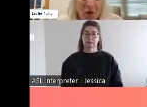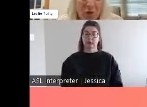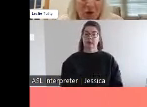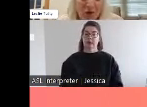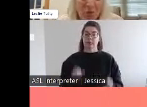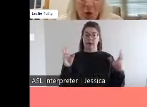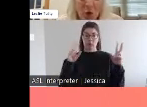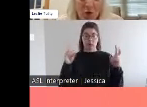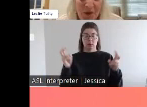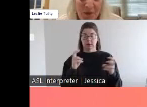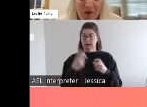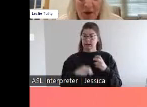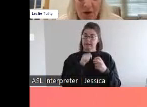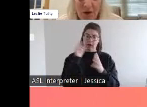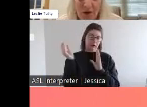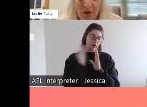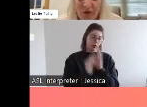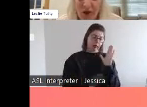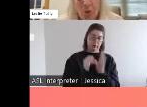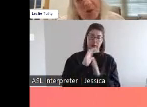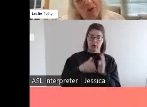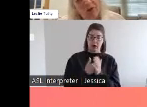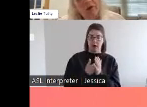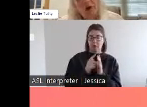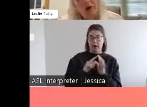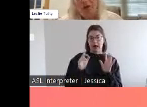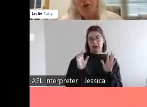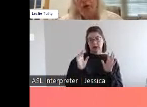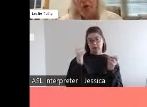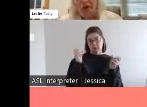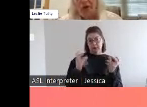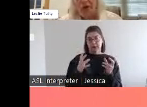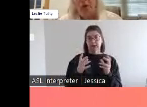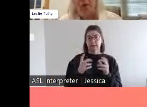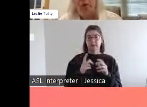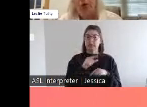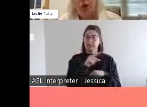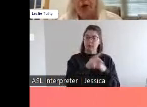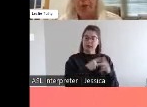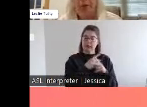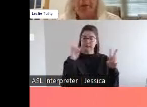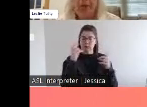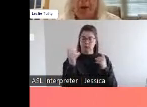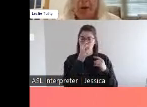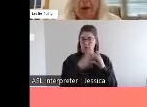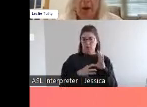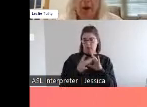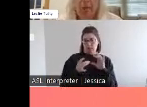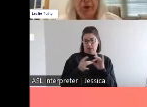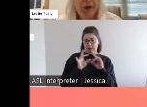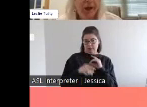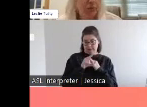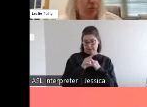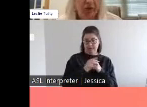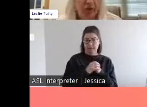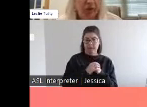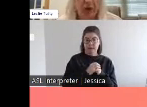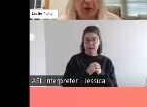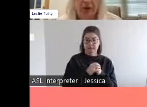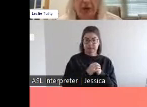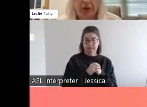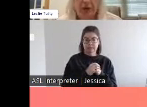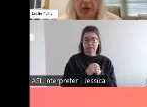à son histoire. Elle était sympathique envers lui. Donc, c'est ce genre d'enjeu qu'a soulevé